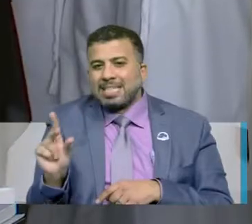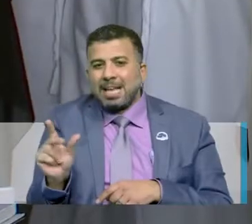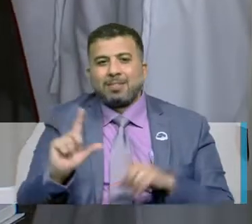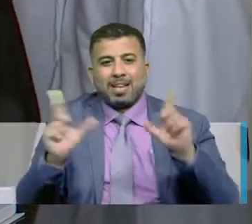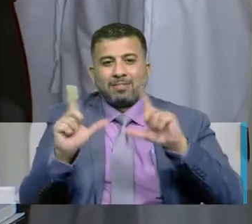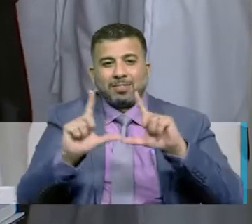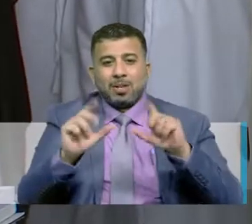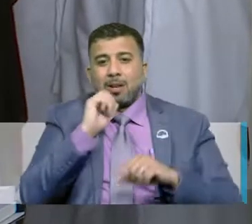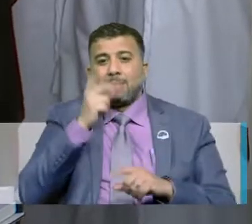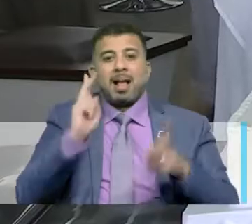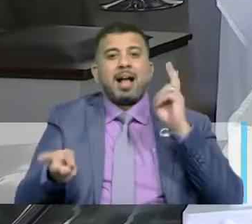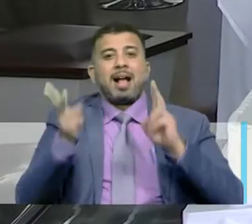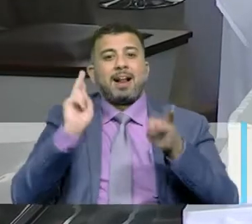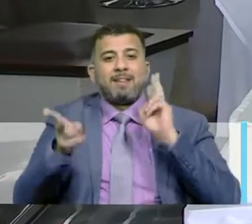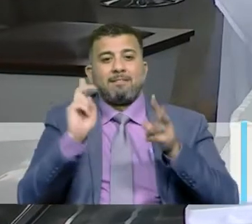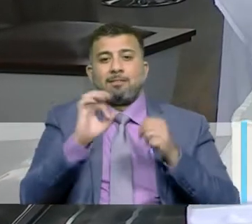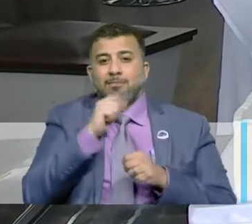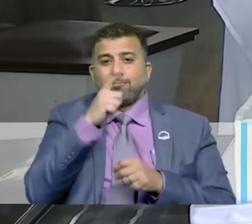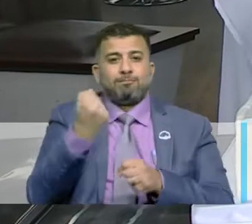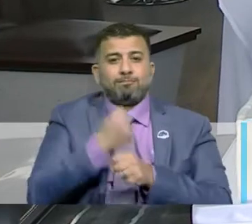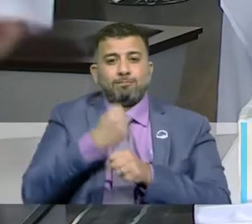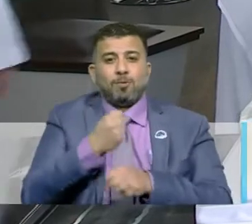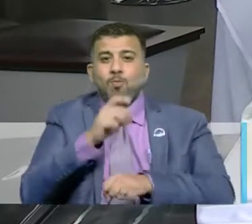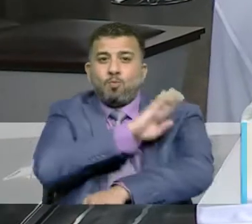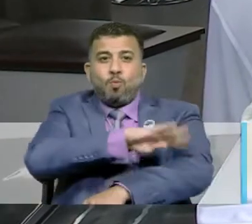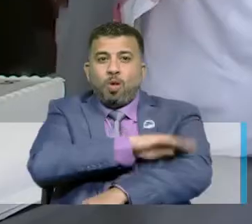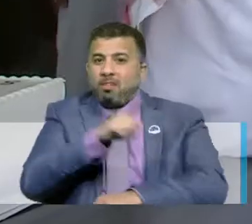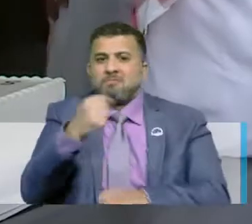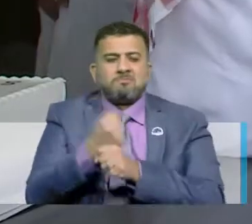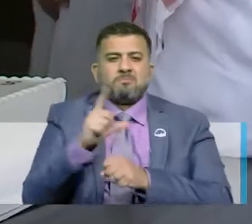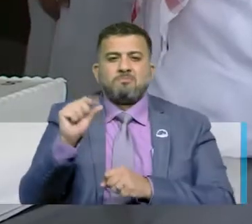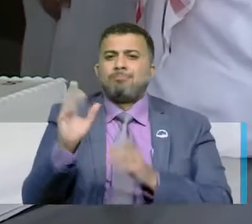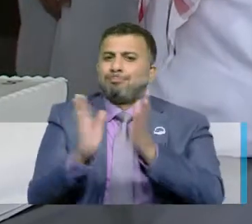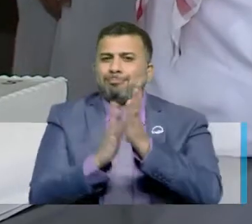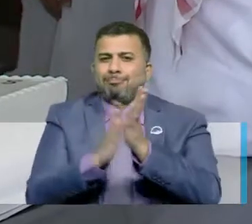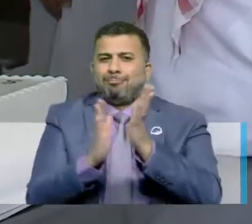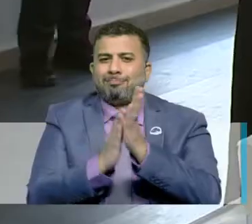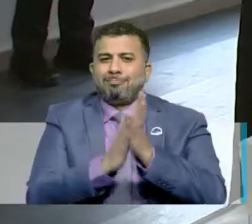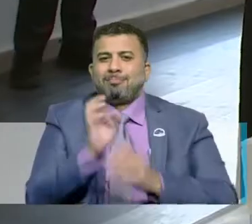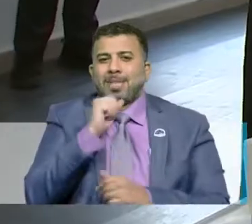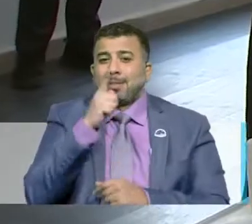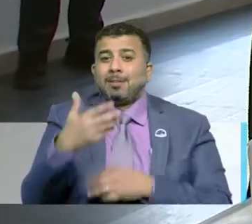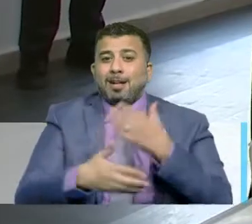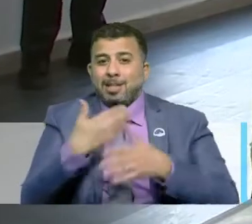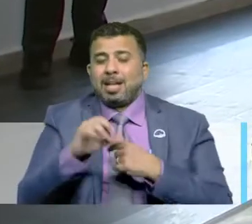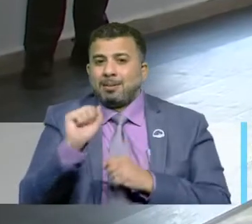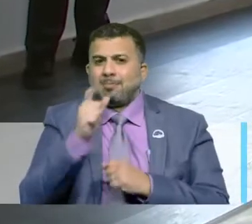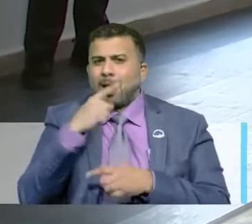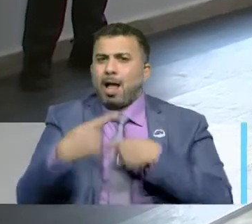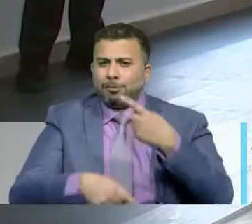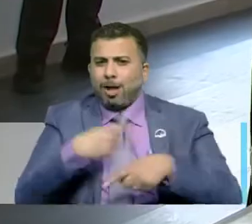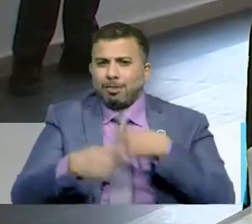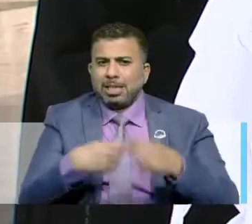بهذه المناسبة عرفاناً بجهود موظفيها وتشجيعاً لهم ولحثهم على